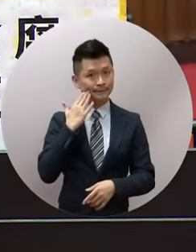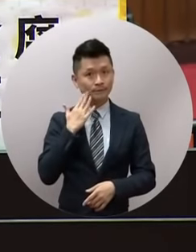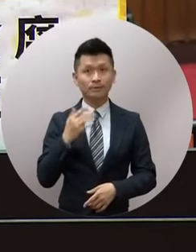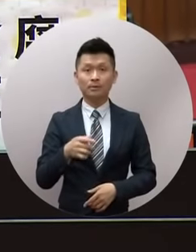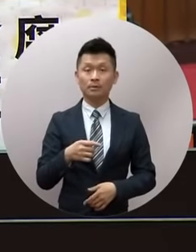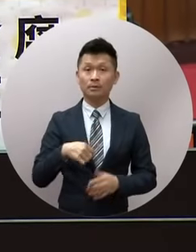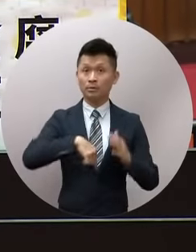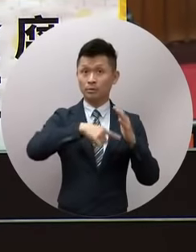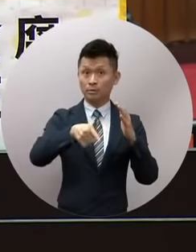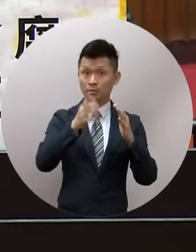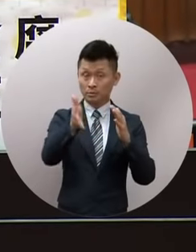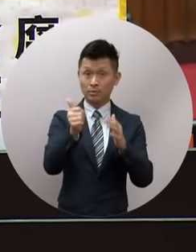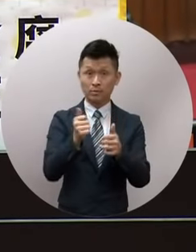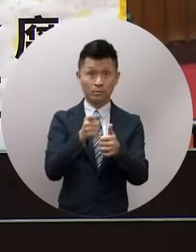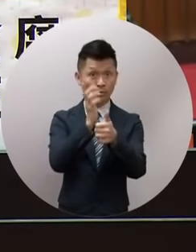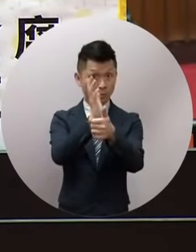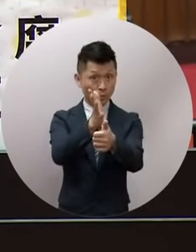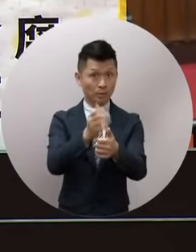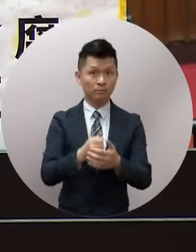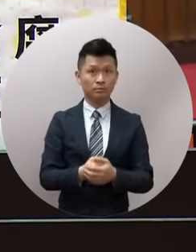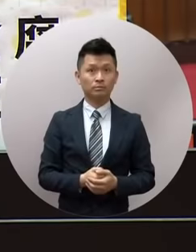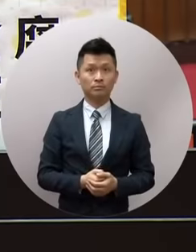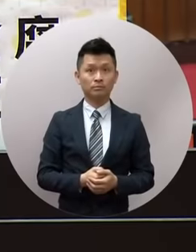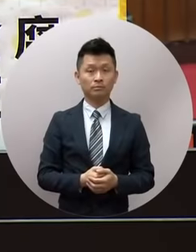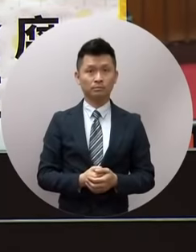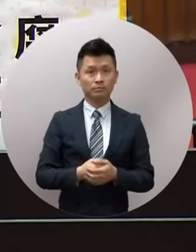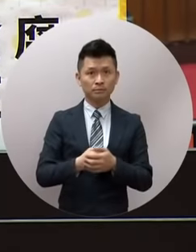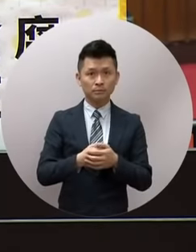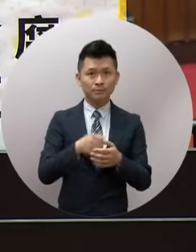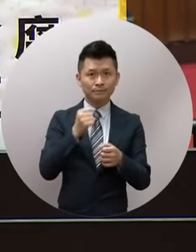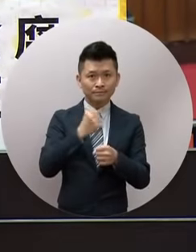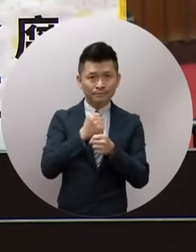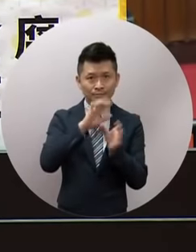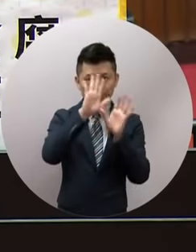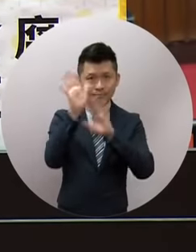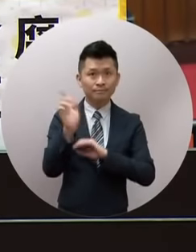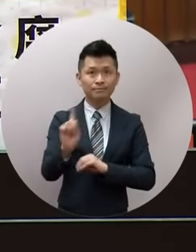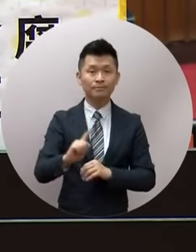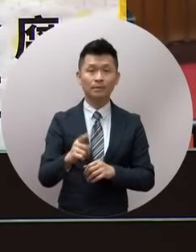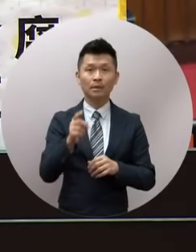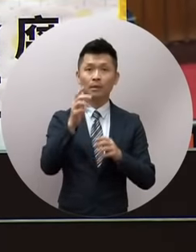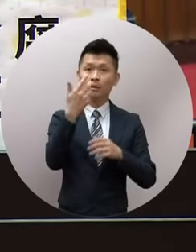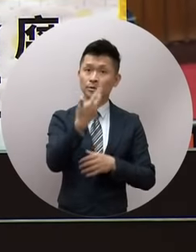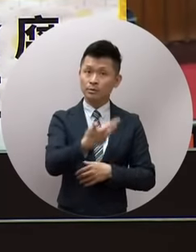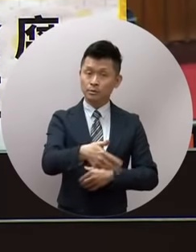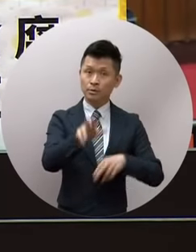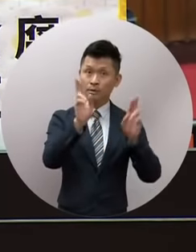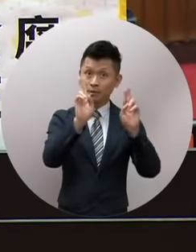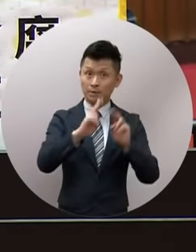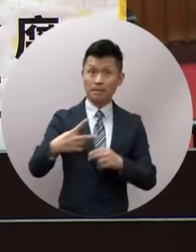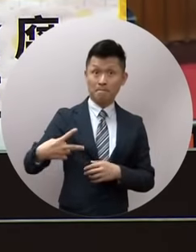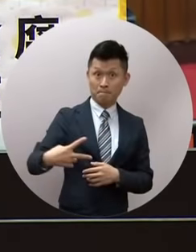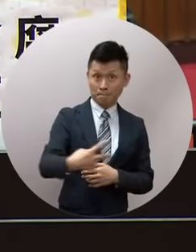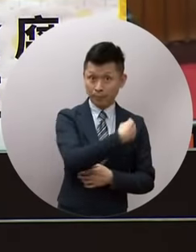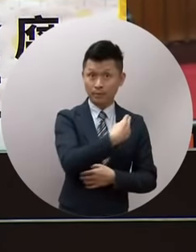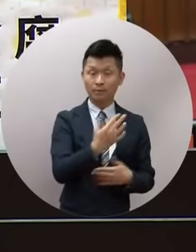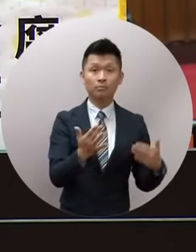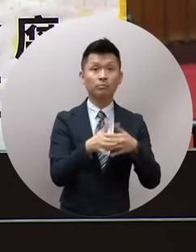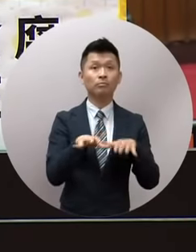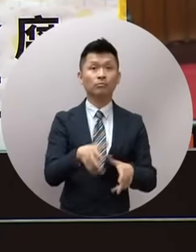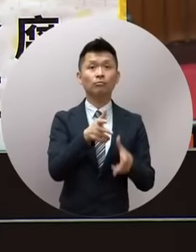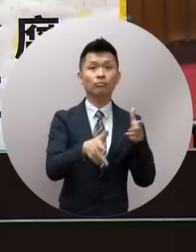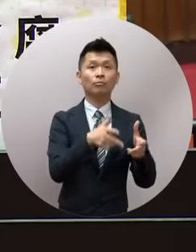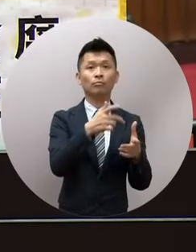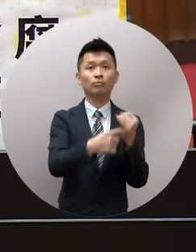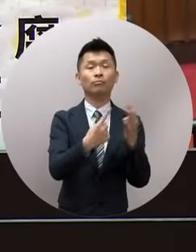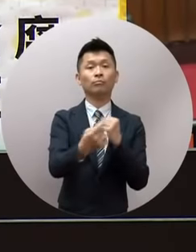要问院长讲。到底啦吼，伊这个执行的状况啦吼，比如讲你断水断电，到底到即马为止有执行